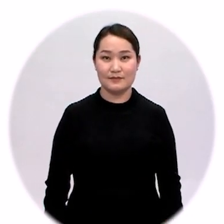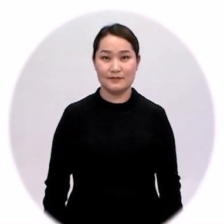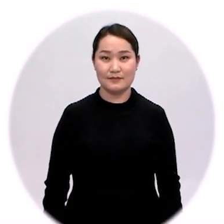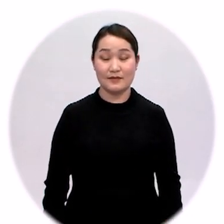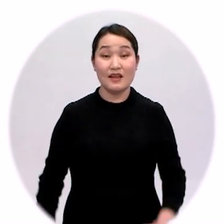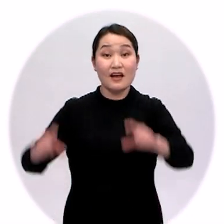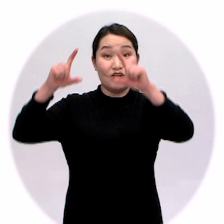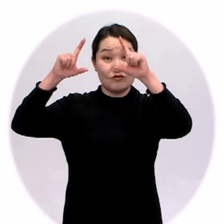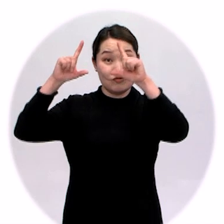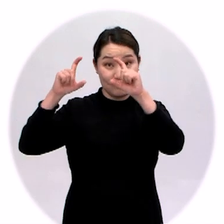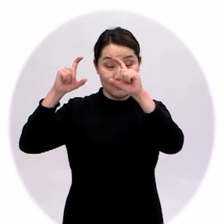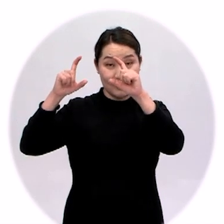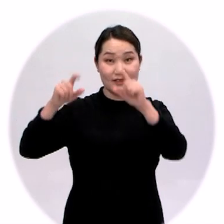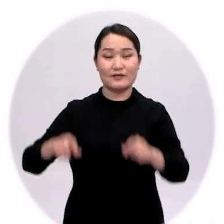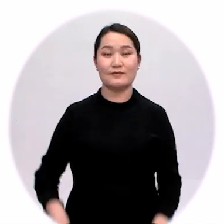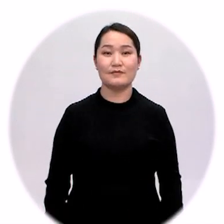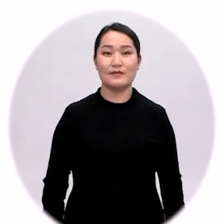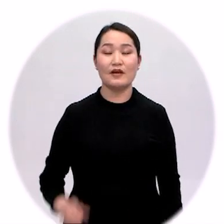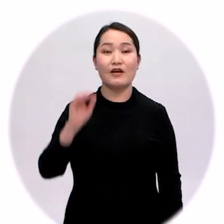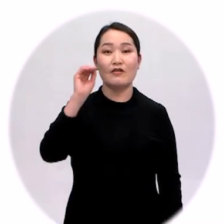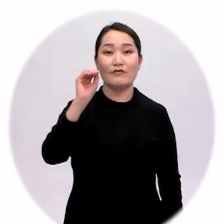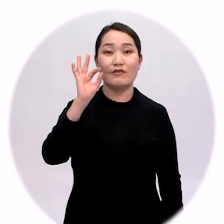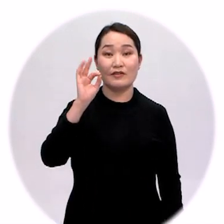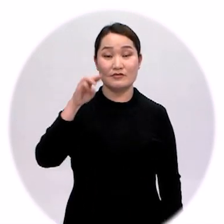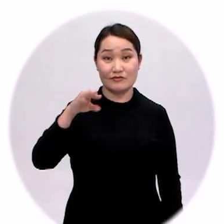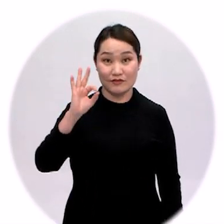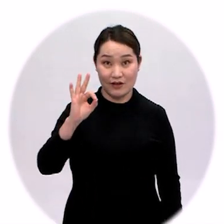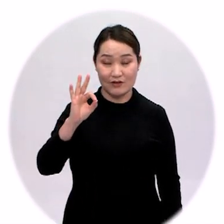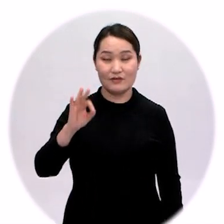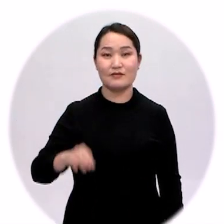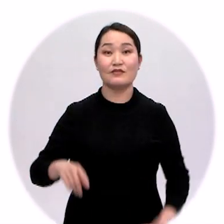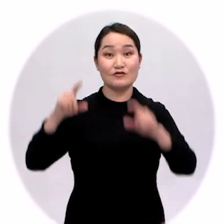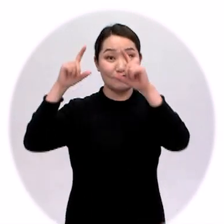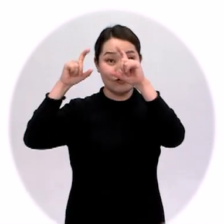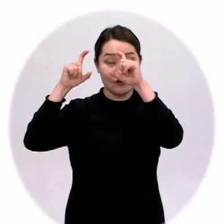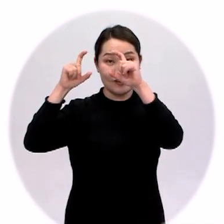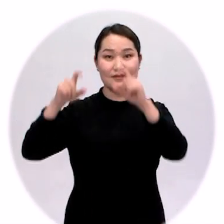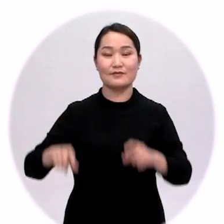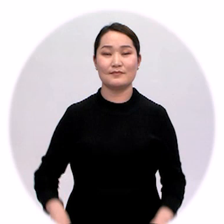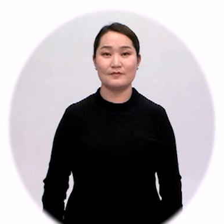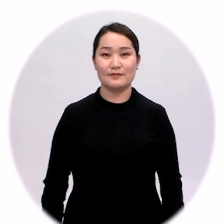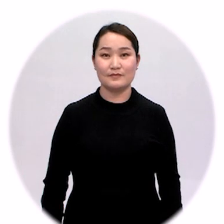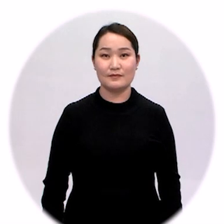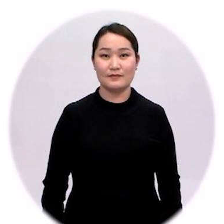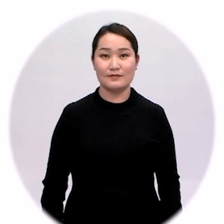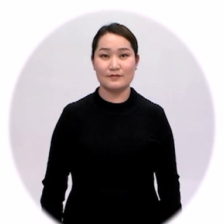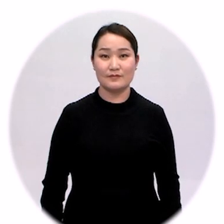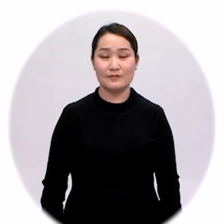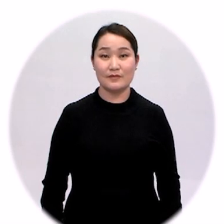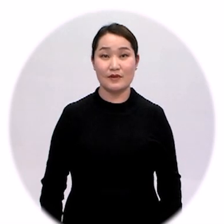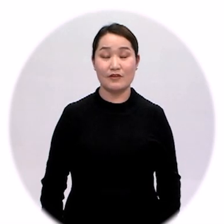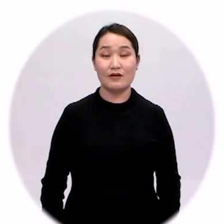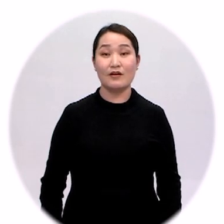Гэрэл зургийн аппаратаар дарсан энэхүү зургийг фото зураг гэж нэрлэдэг. Та нар фото